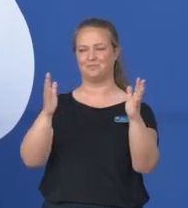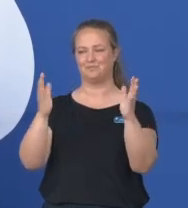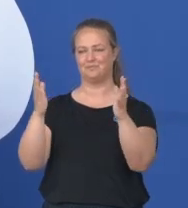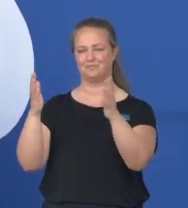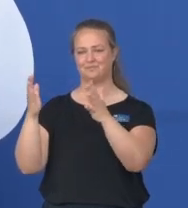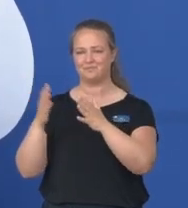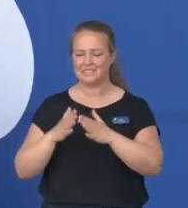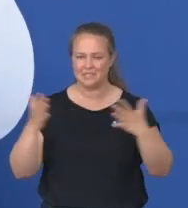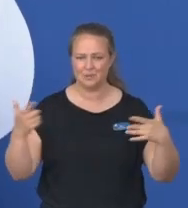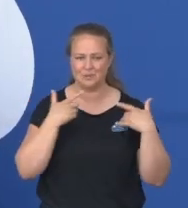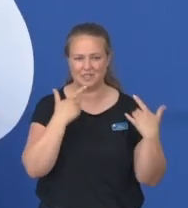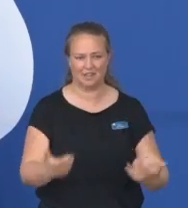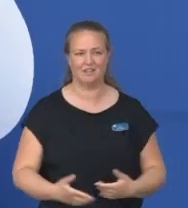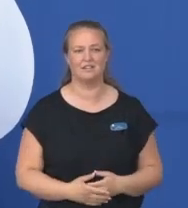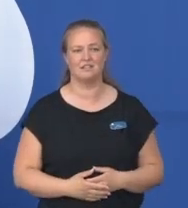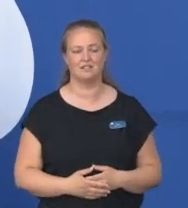Stort, stort tack.